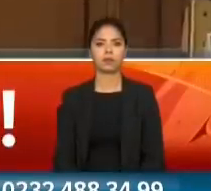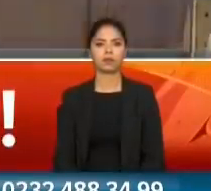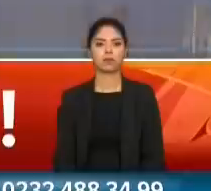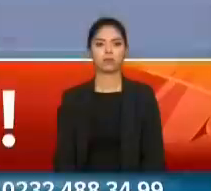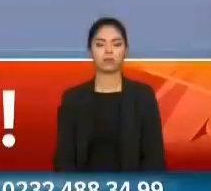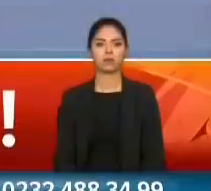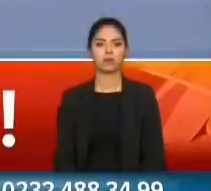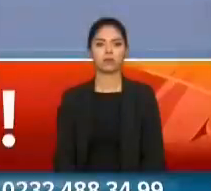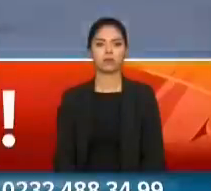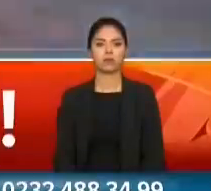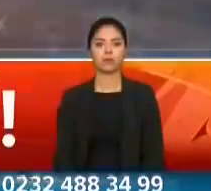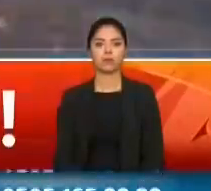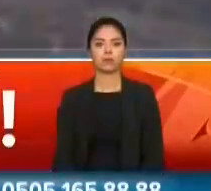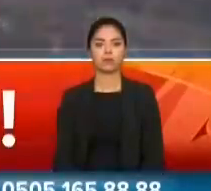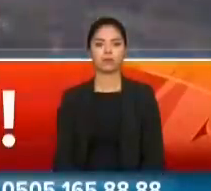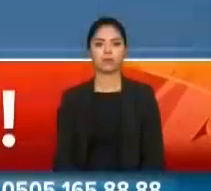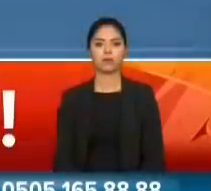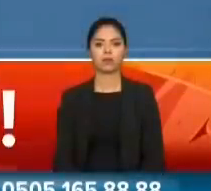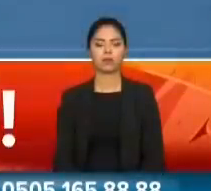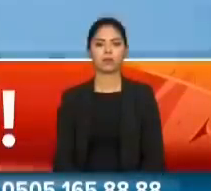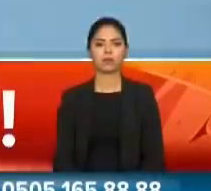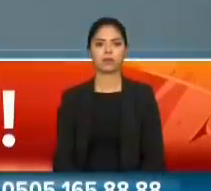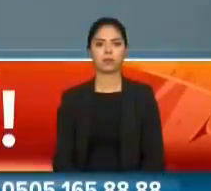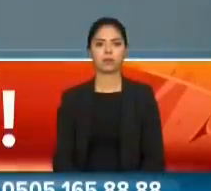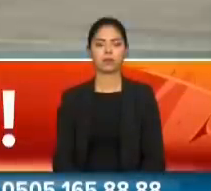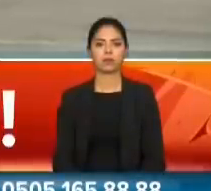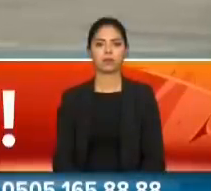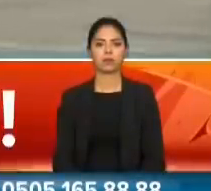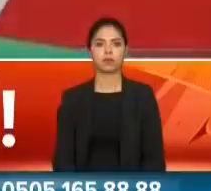ama bu gerçekten Ermenilerin koymuş anlatacaksın